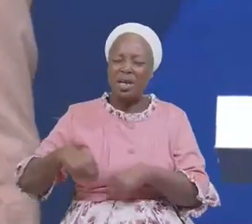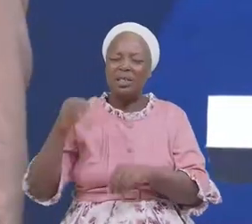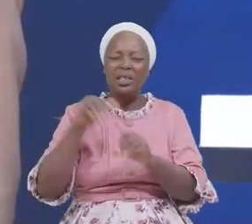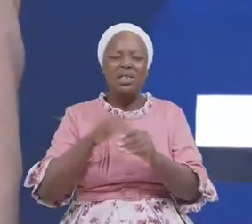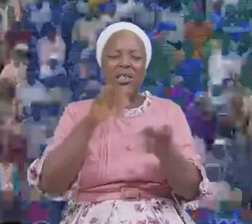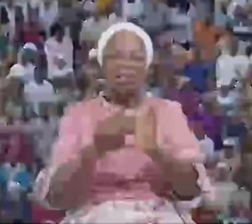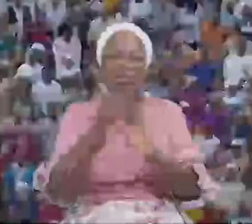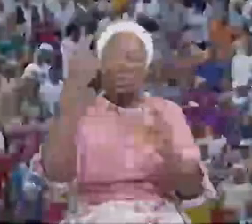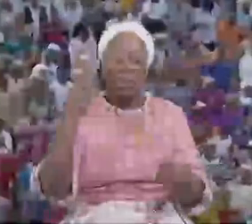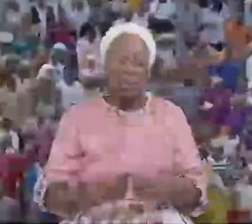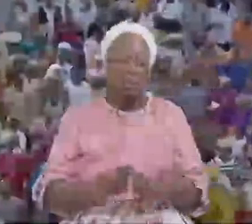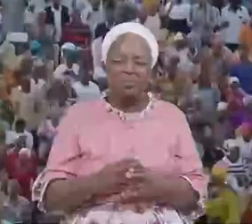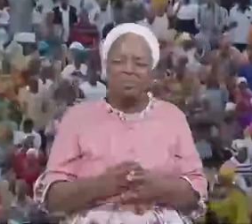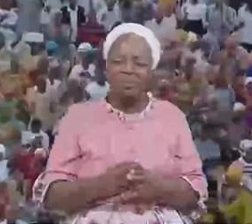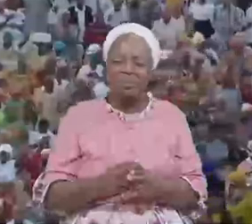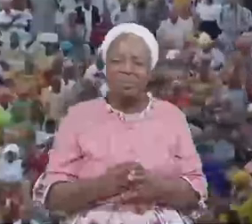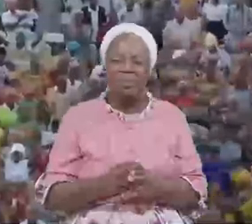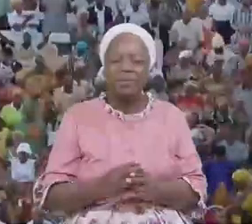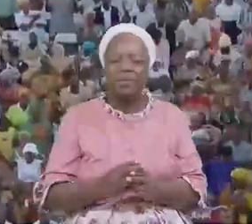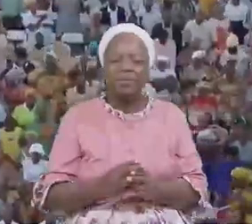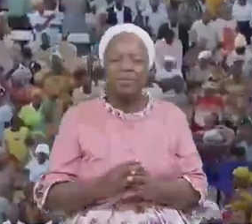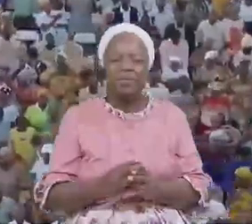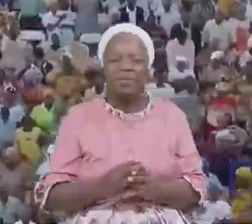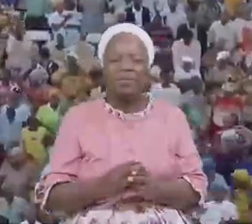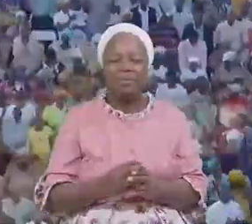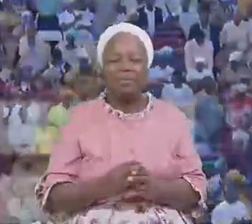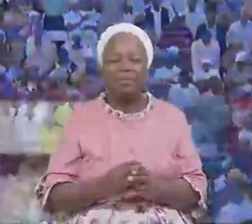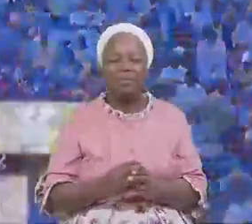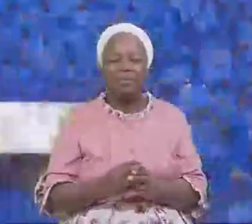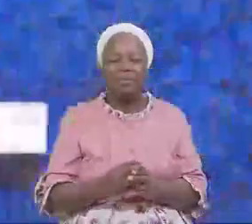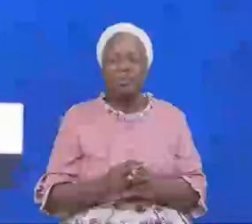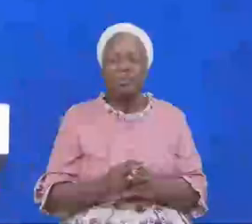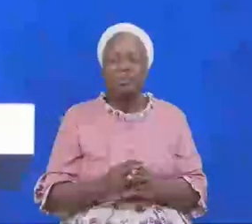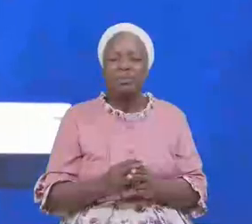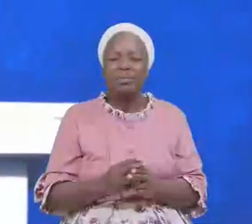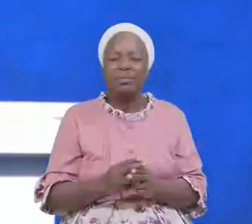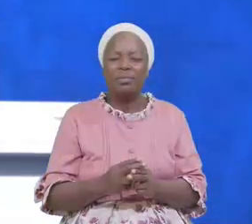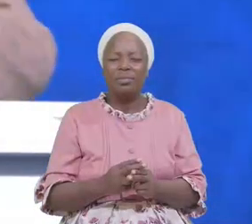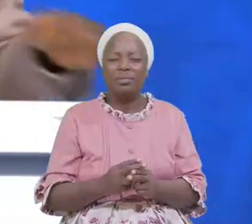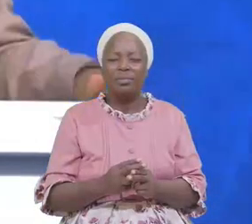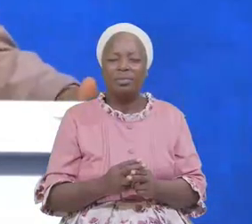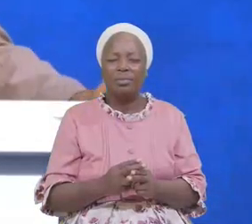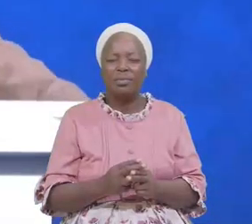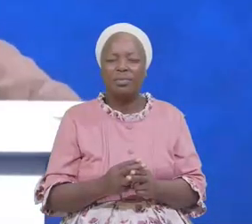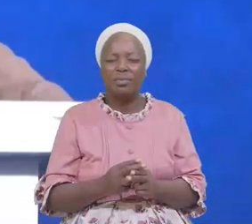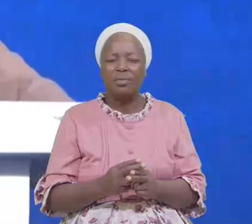Et je prie Seigneur comme ta parole pénètre chaque cœur, que ta puissance pénètre chaque cœur au nom de Jésus.